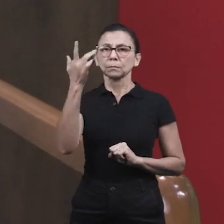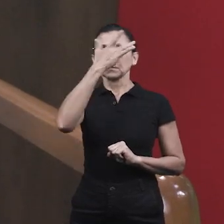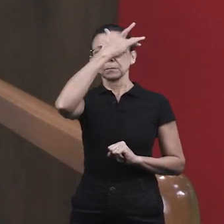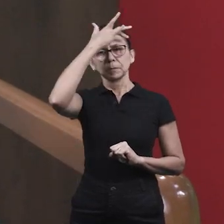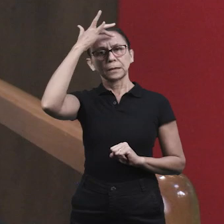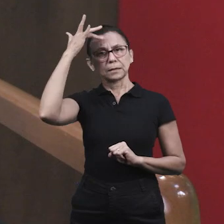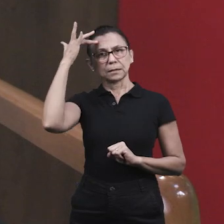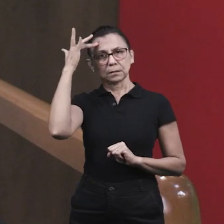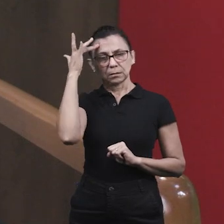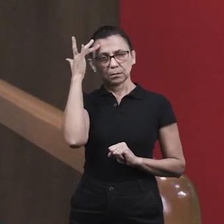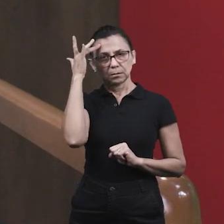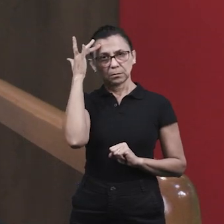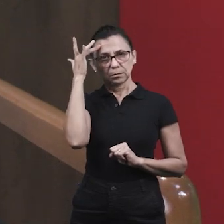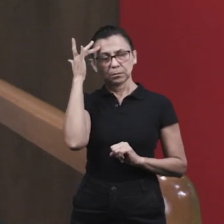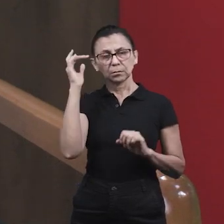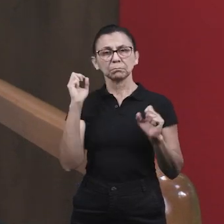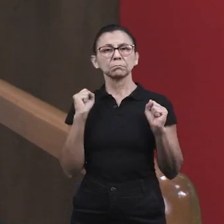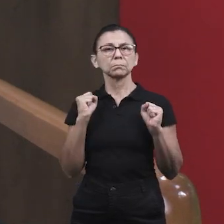principe